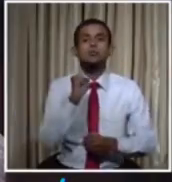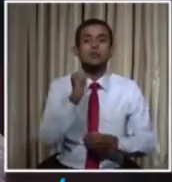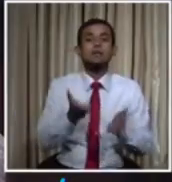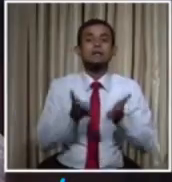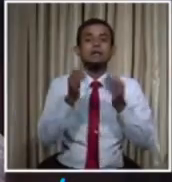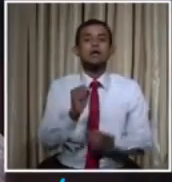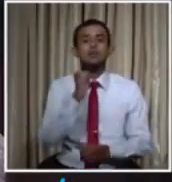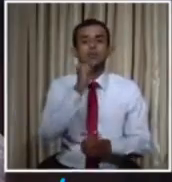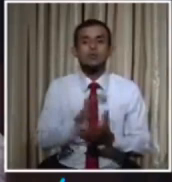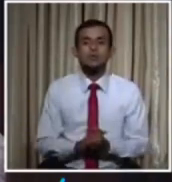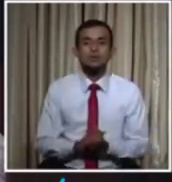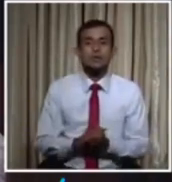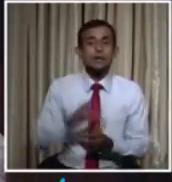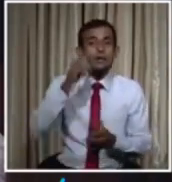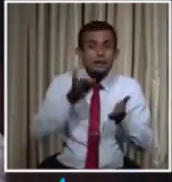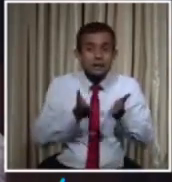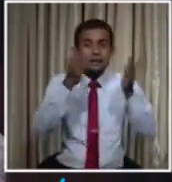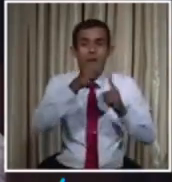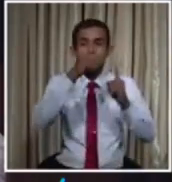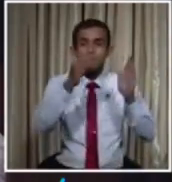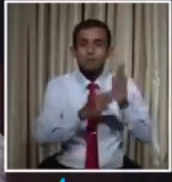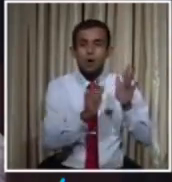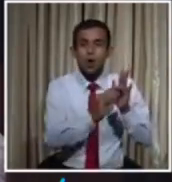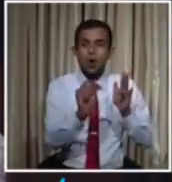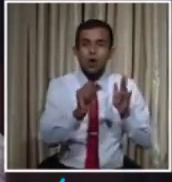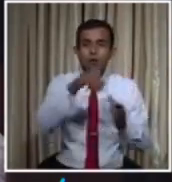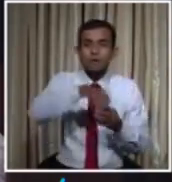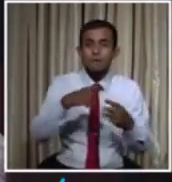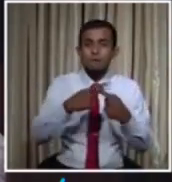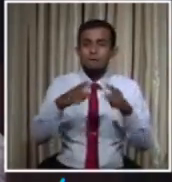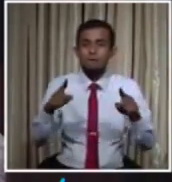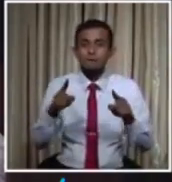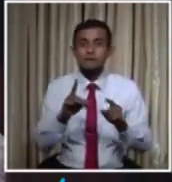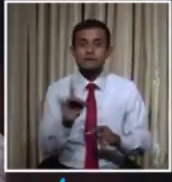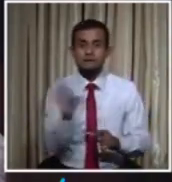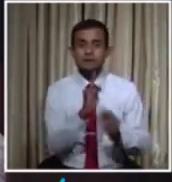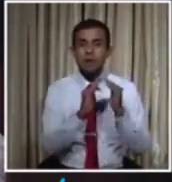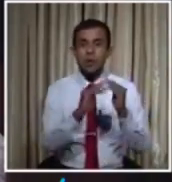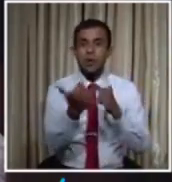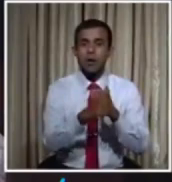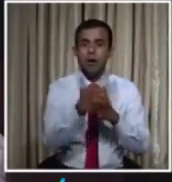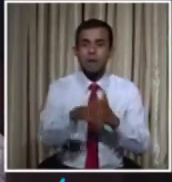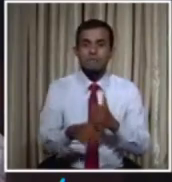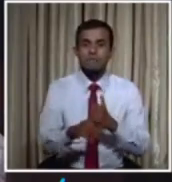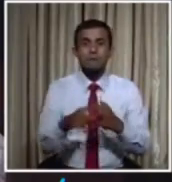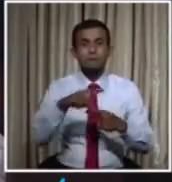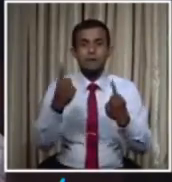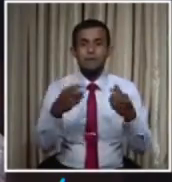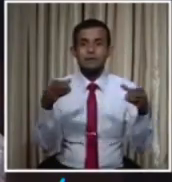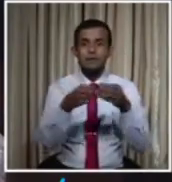කරේ ඉන්දියාවේ අග්‍රාමාත්‍ය කාර්යාලය තුල වෙනමම වන් ස්ටොප් ෂොප් එකක් හැදුවා වෙනමම ටීම් එකක්